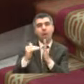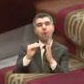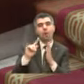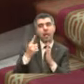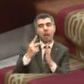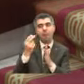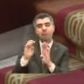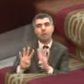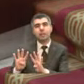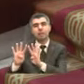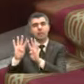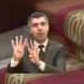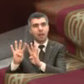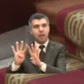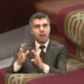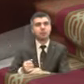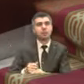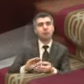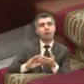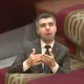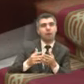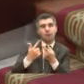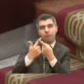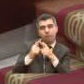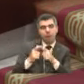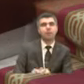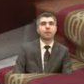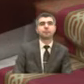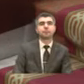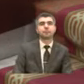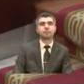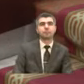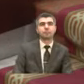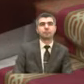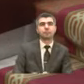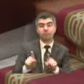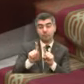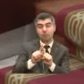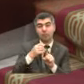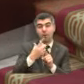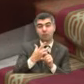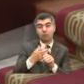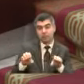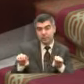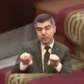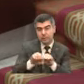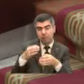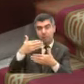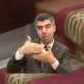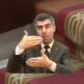و2018، كان فيها تقويه الانتاج ديال مدينه مرير بوضع قناه الجر وبناء محطه